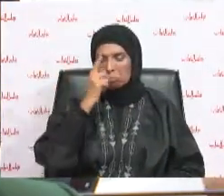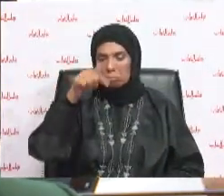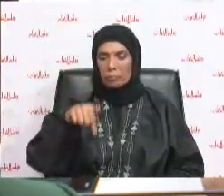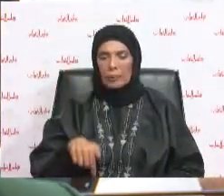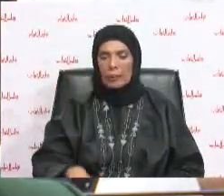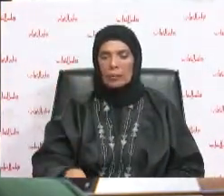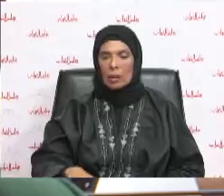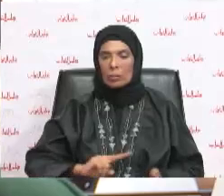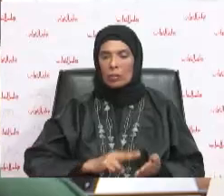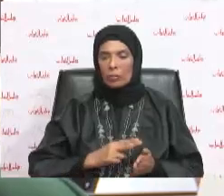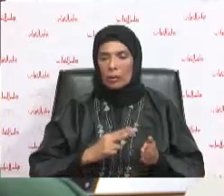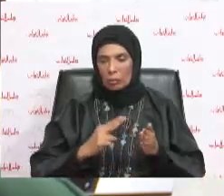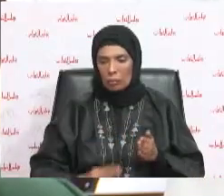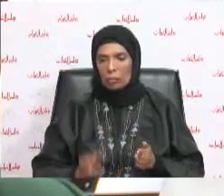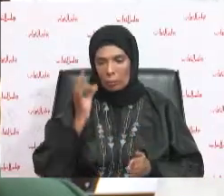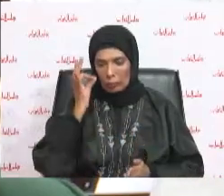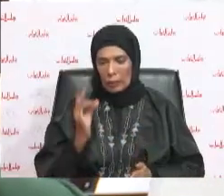وعدم اتخاذ الإجراءات الكفيلة